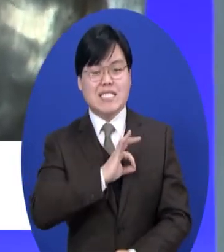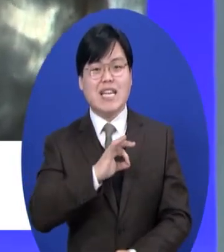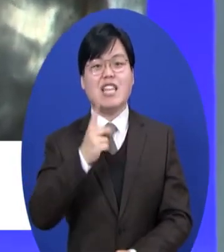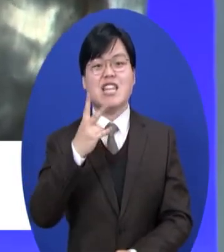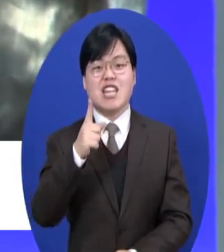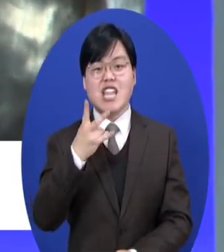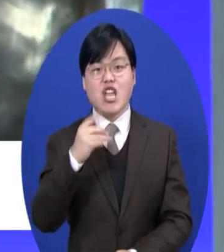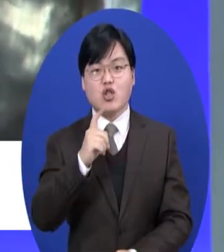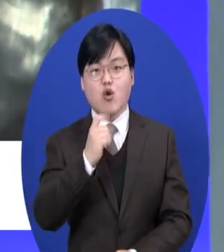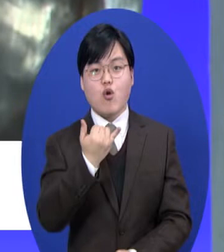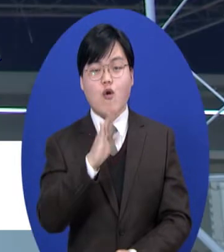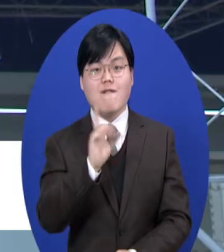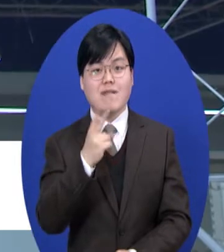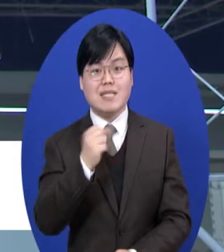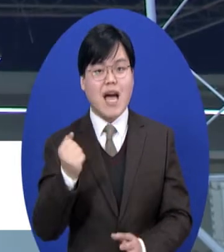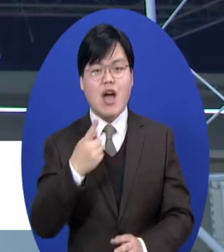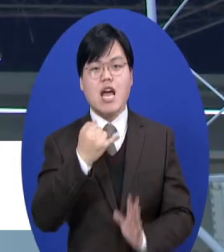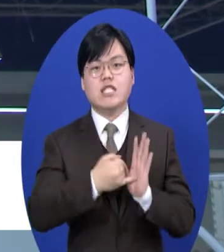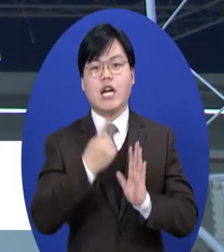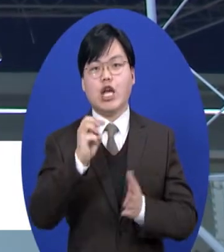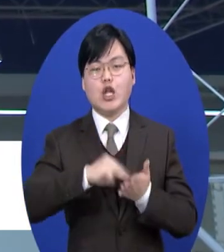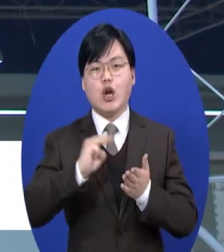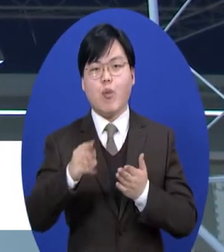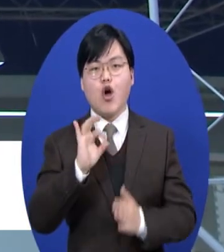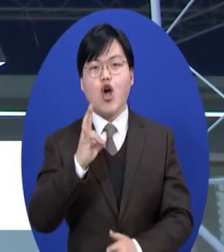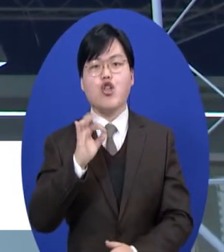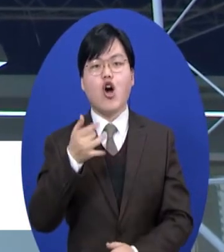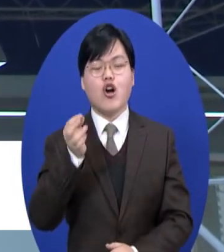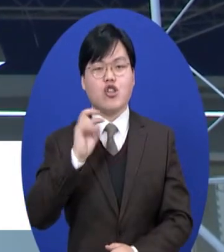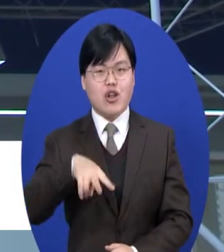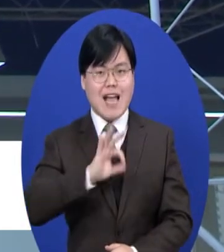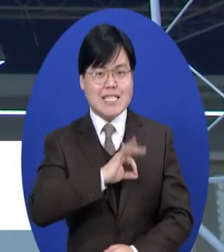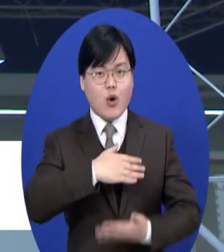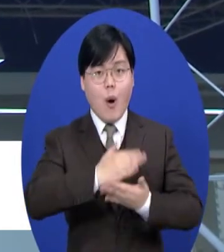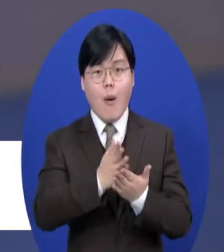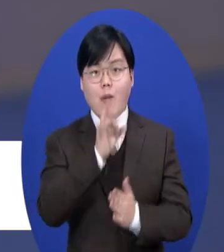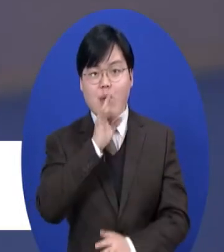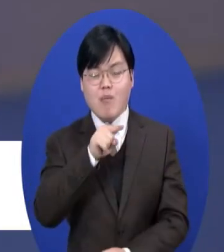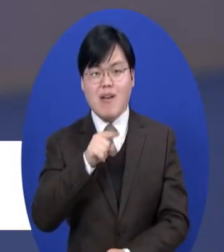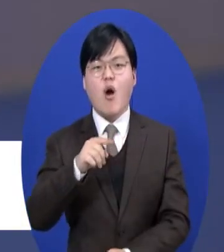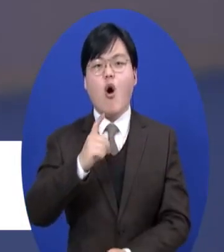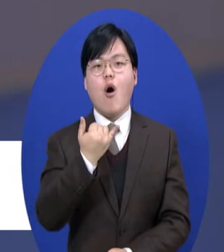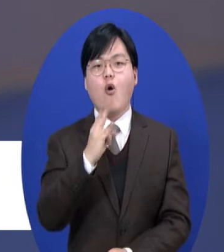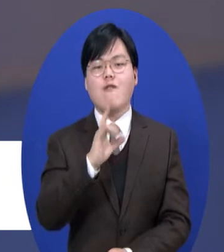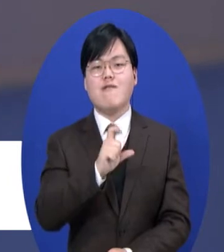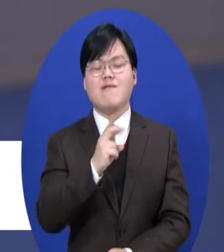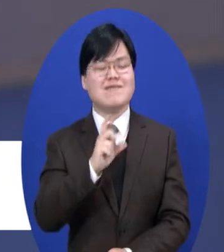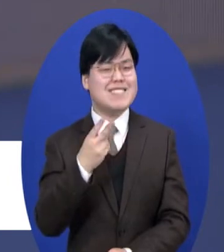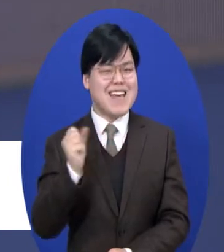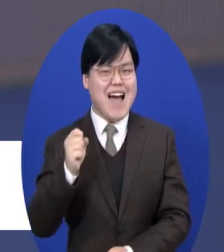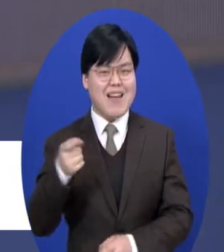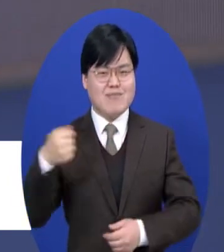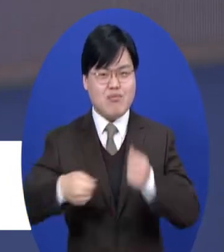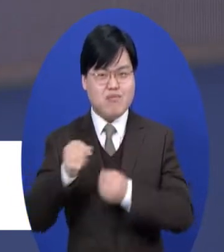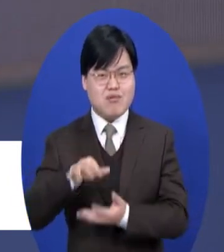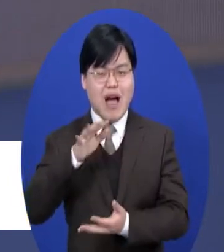хувьцаанд 57.5% буюу 61 тэрбум төгрөгийн ноогдлын ашиг тараахад зарласан. Энэ мэдээлэлтэй зэрэгцээ хувьцааны ханшин 13.4% өссөн